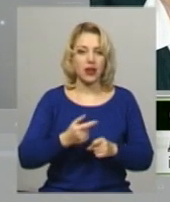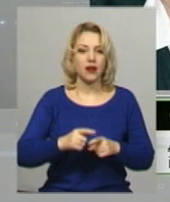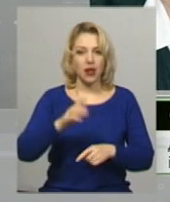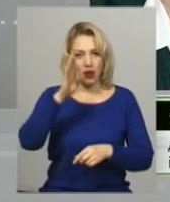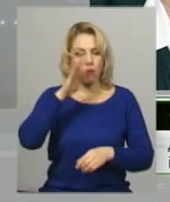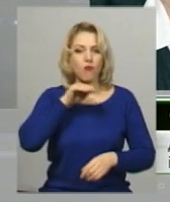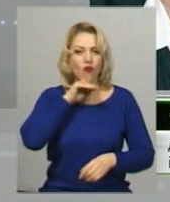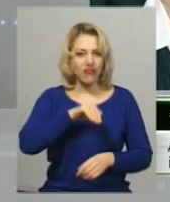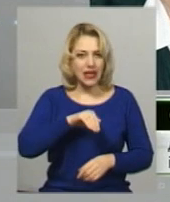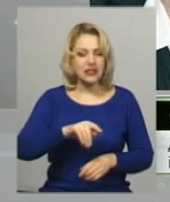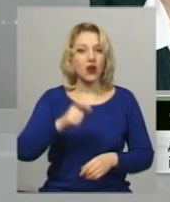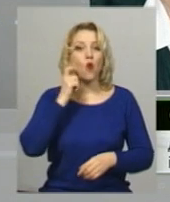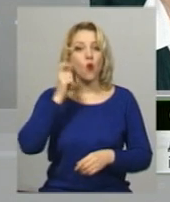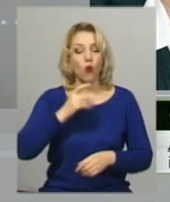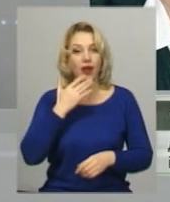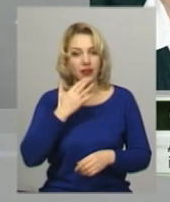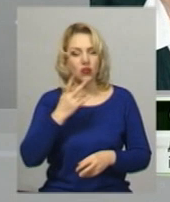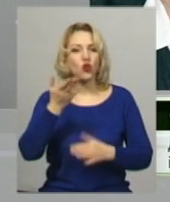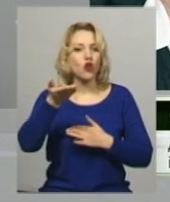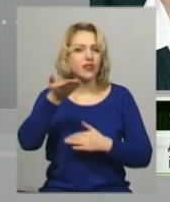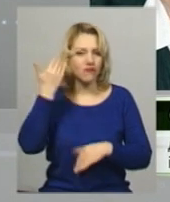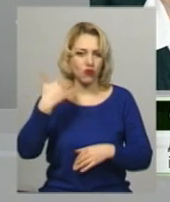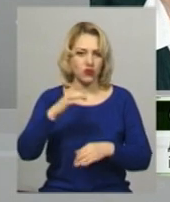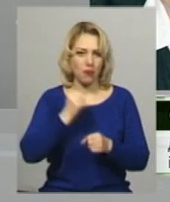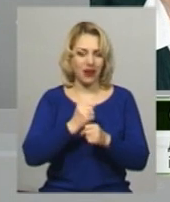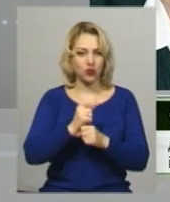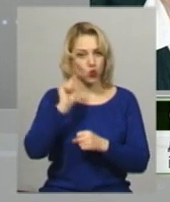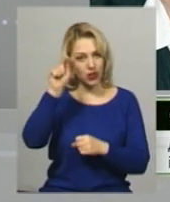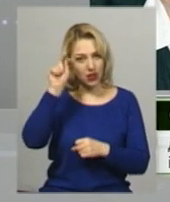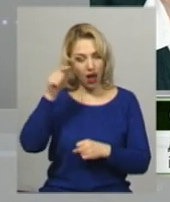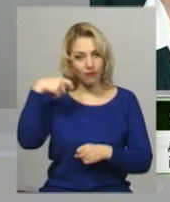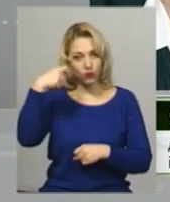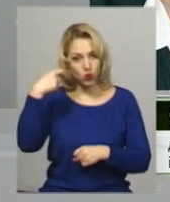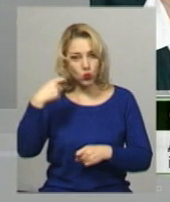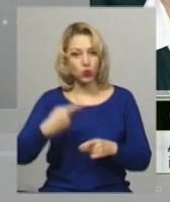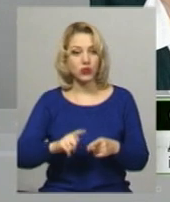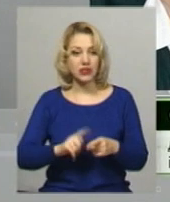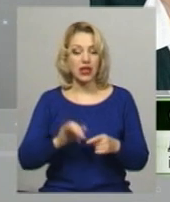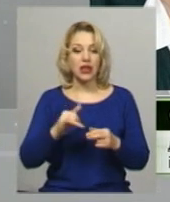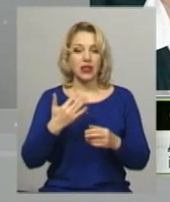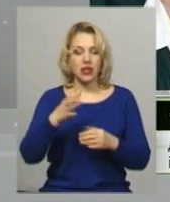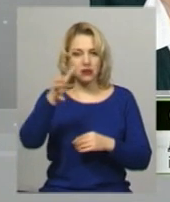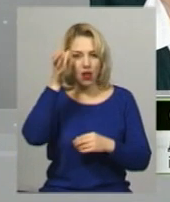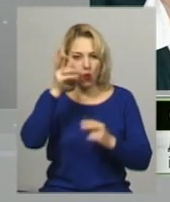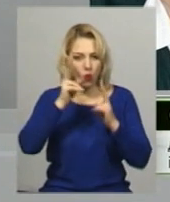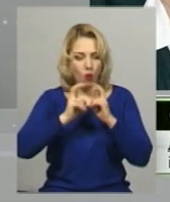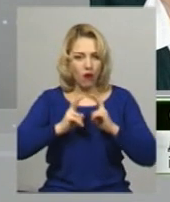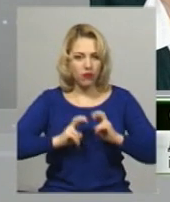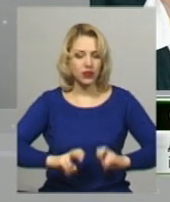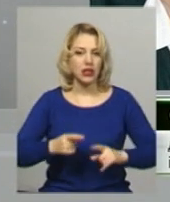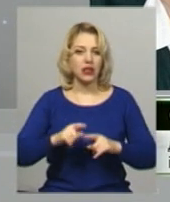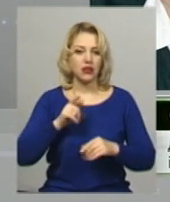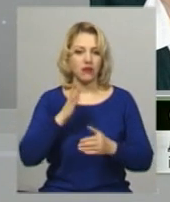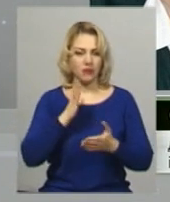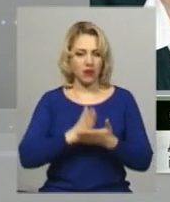українець, але працює вже довгий час там. Дослівного перекладу нам ще не передали, тому що ніби науковець, який його зробив, він зберігає за собою